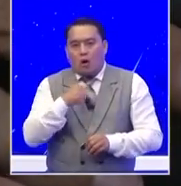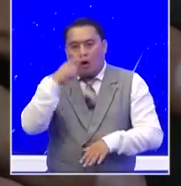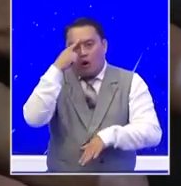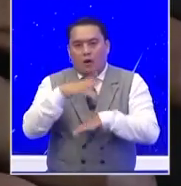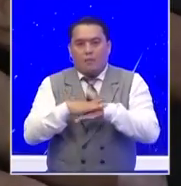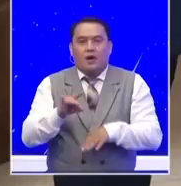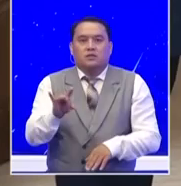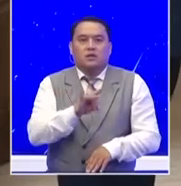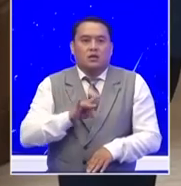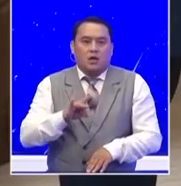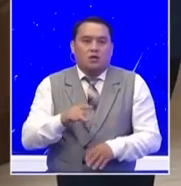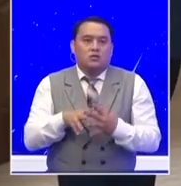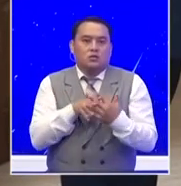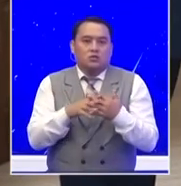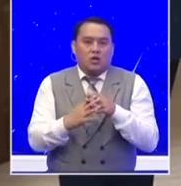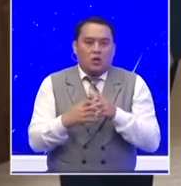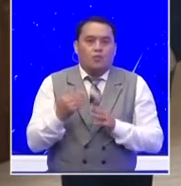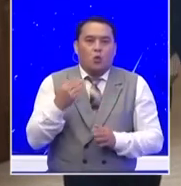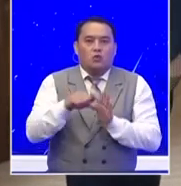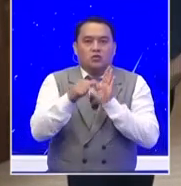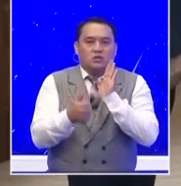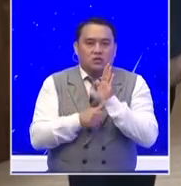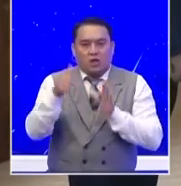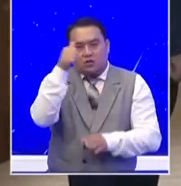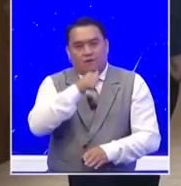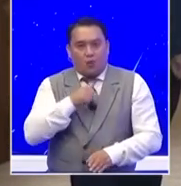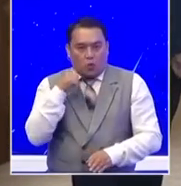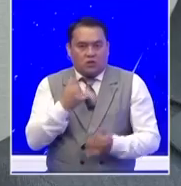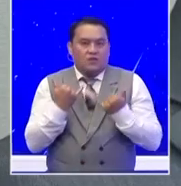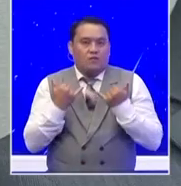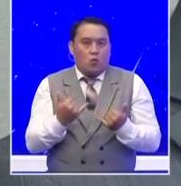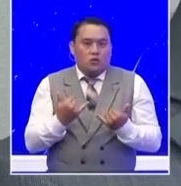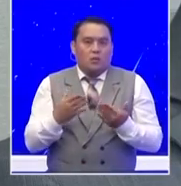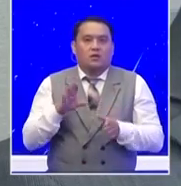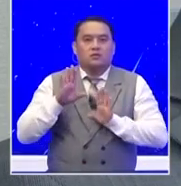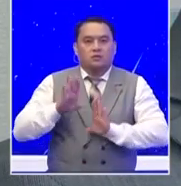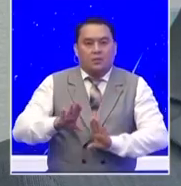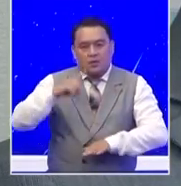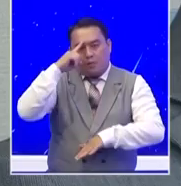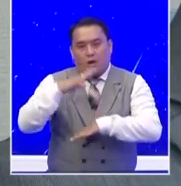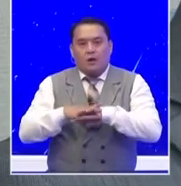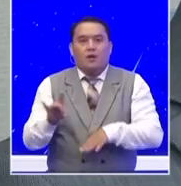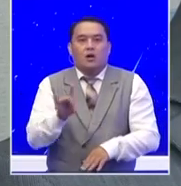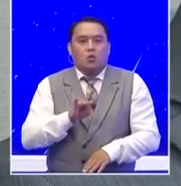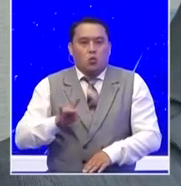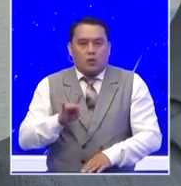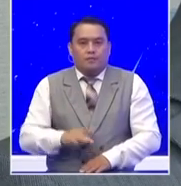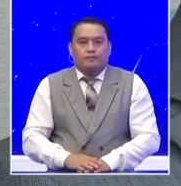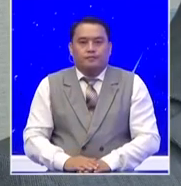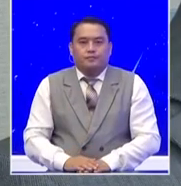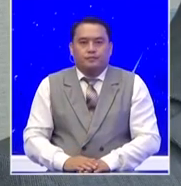акимом Байсеркенского сельского округа Илийского района. И с 2016 года по сегодняшний день был заместителем акима Илийского